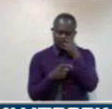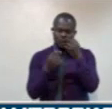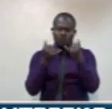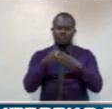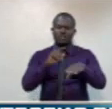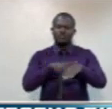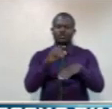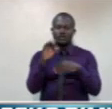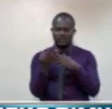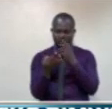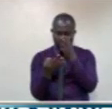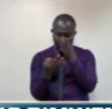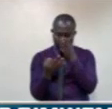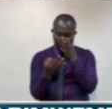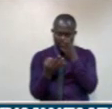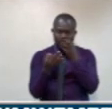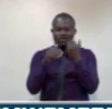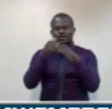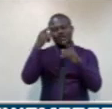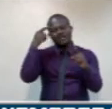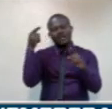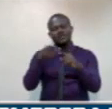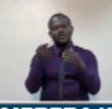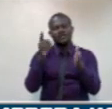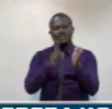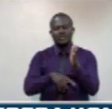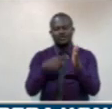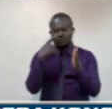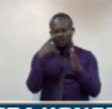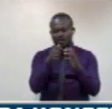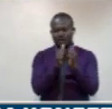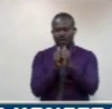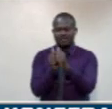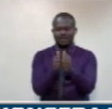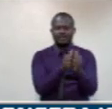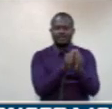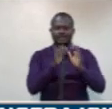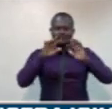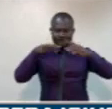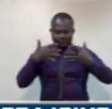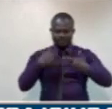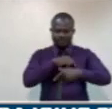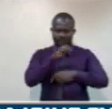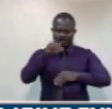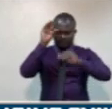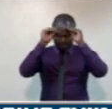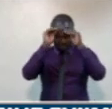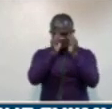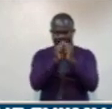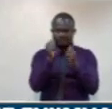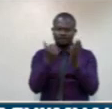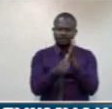nshuro ya gatatu. Ikiba kigamijwe rero ni ukurebera hamwe uburyo twakwigira hamwe